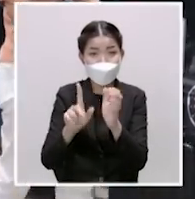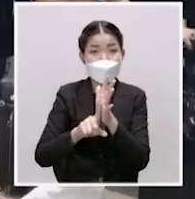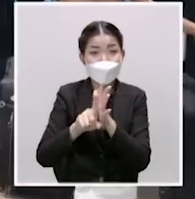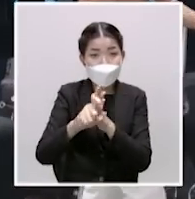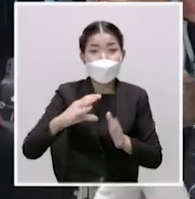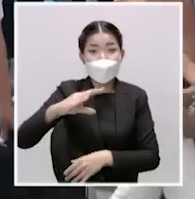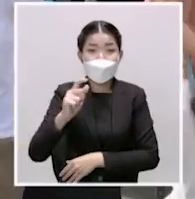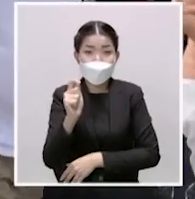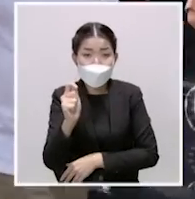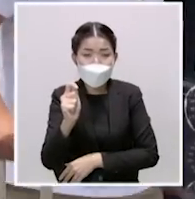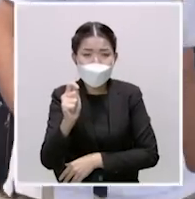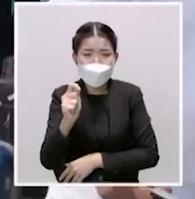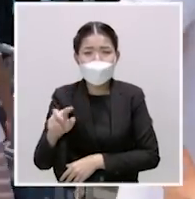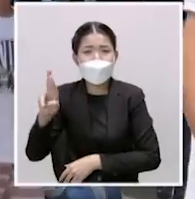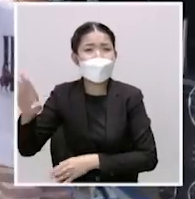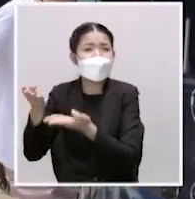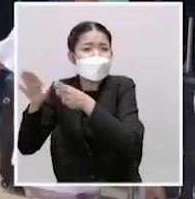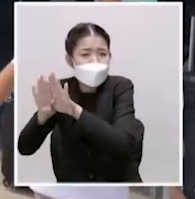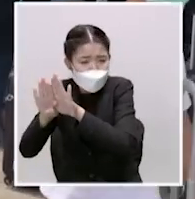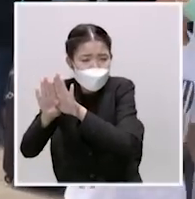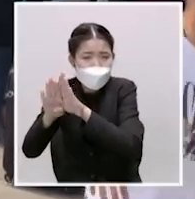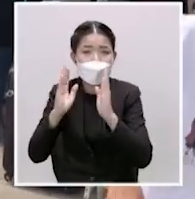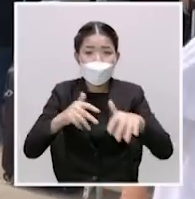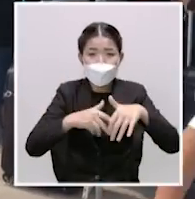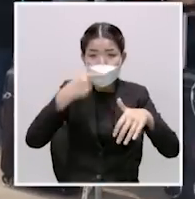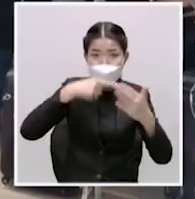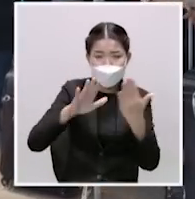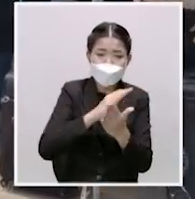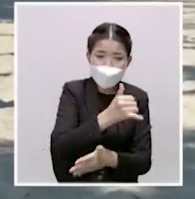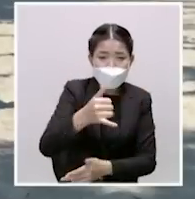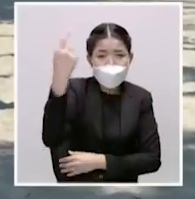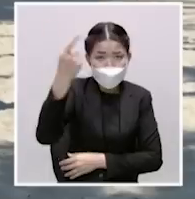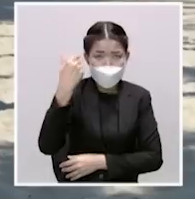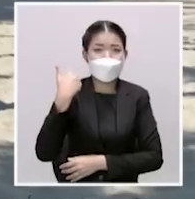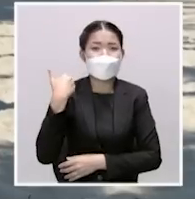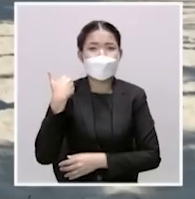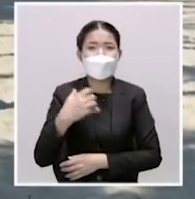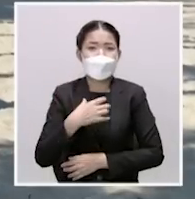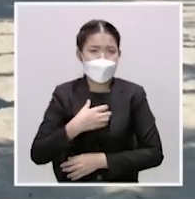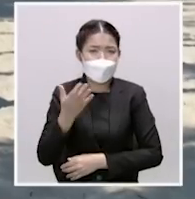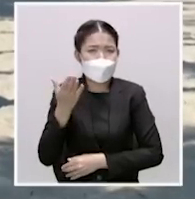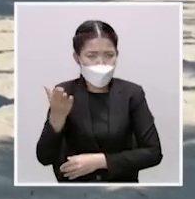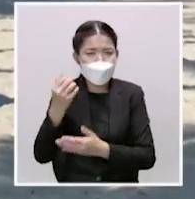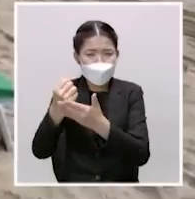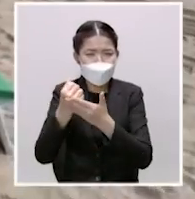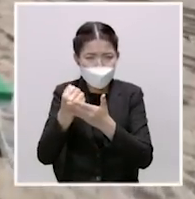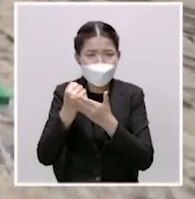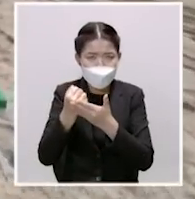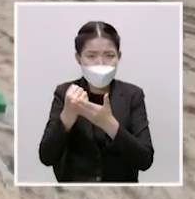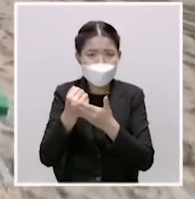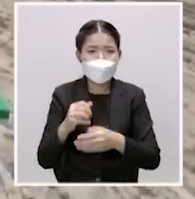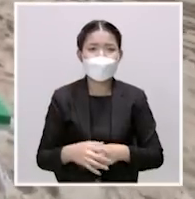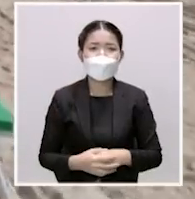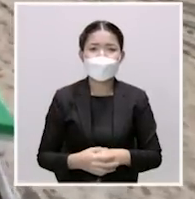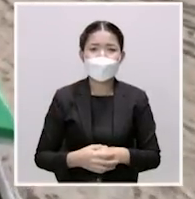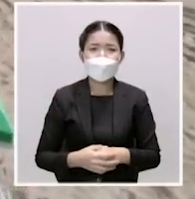เทสแอนด์โกนะครับแต่ไทยที่เที่ยวไทยก็ยังมีอยู่นะครับเราก็อยากเรียกร้องนะครับให้ภาคเอกชนเราเองช่วยท่านนาย